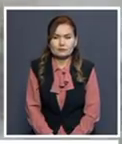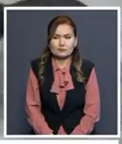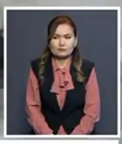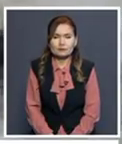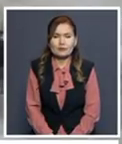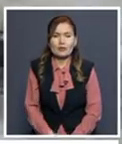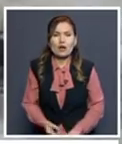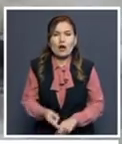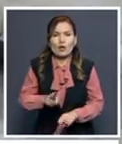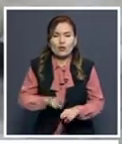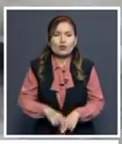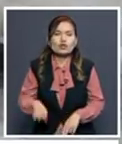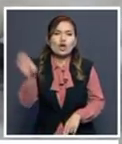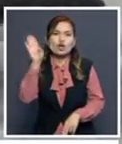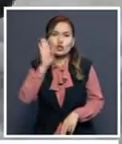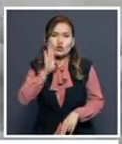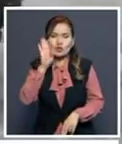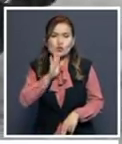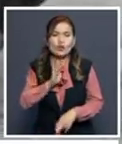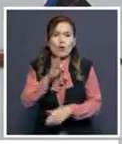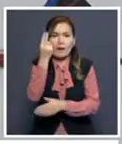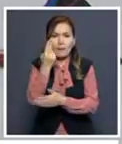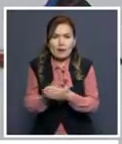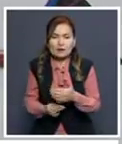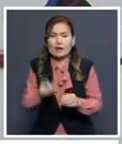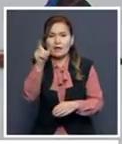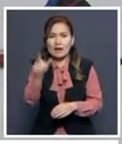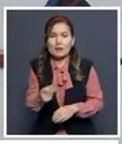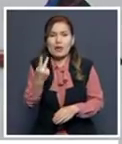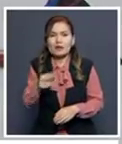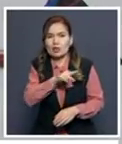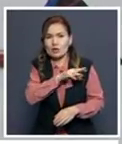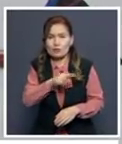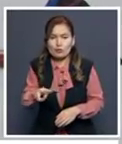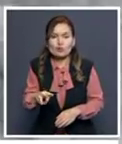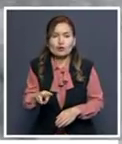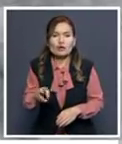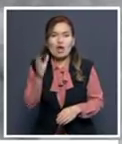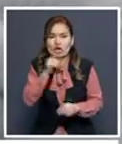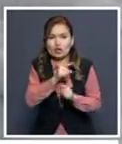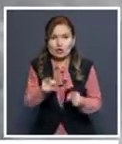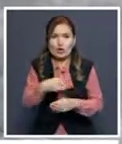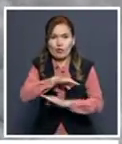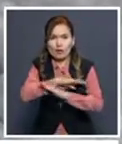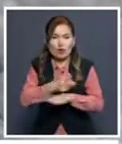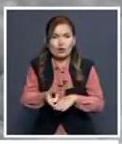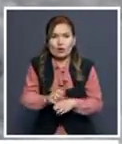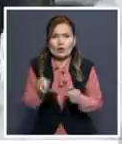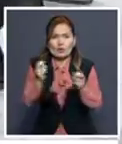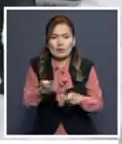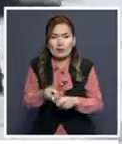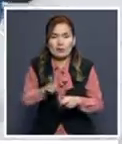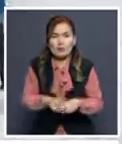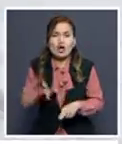Мұз астына құлаған адамның батып кету үшін 2 минут уақыт жеткілікті. Сұп-суық су қимылды баяулатады. Тіпті адамның сіңірлері тартып қалуы